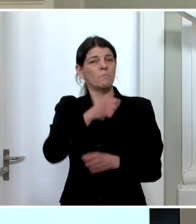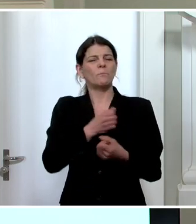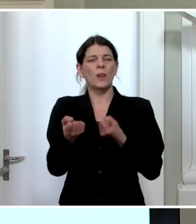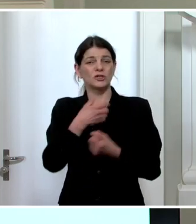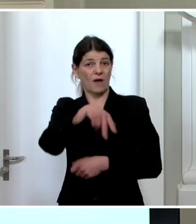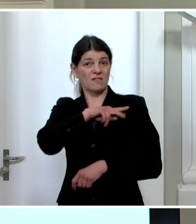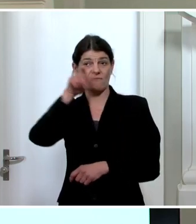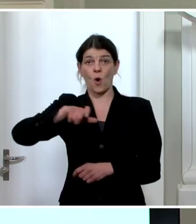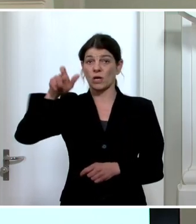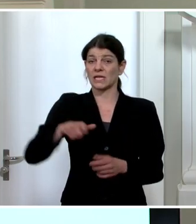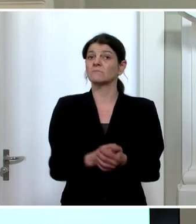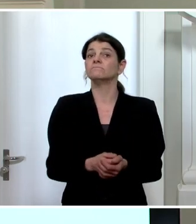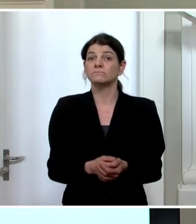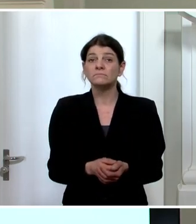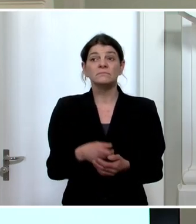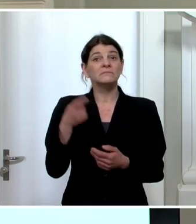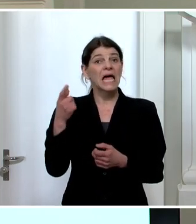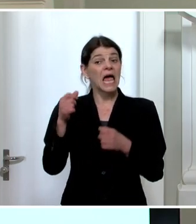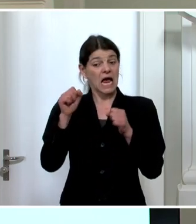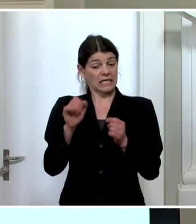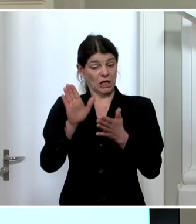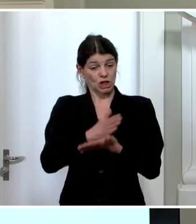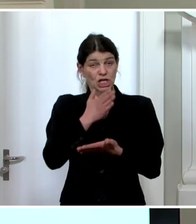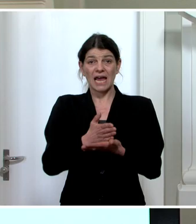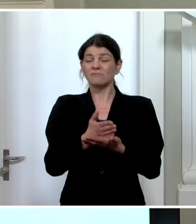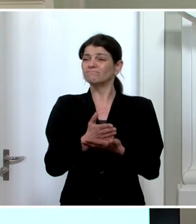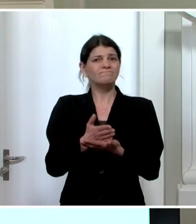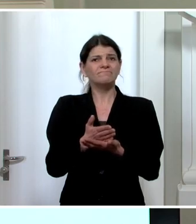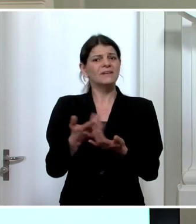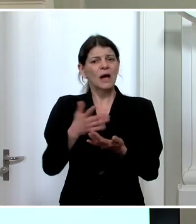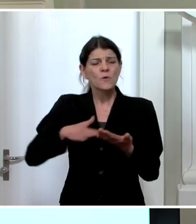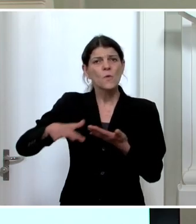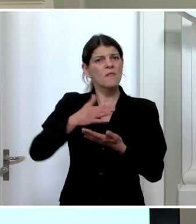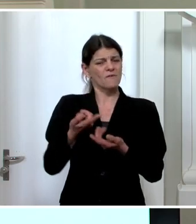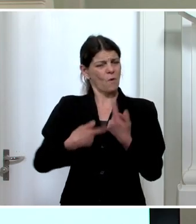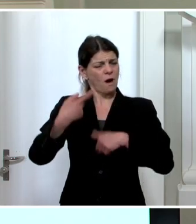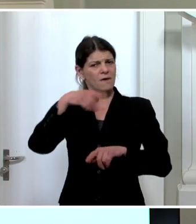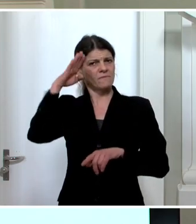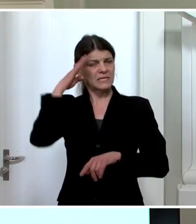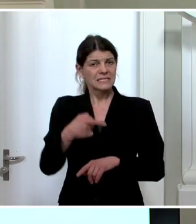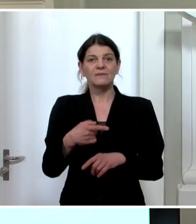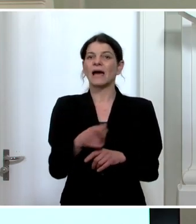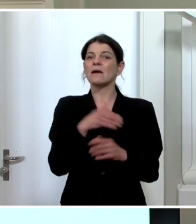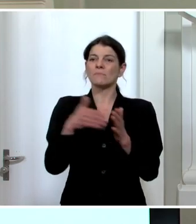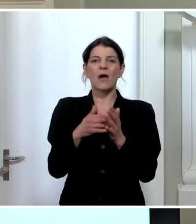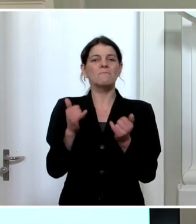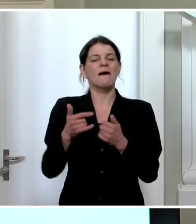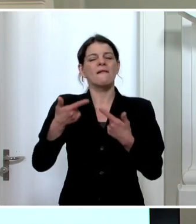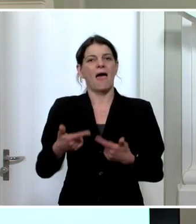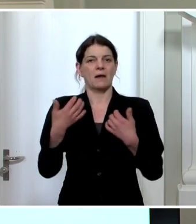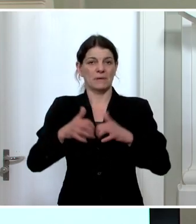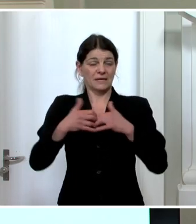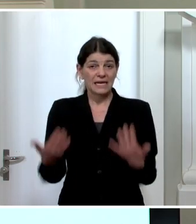Verantwortlichen können ihre Entscheidungen nur auf Grundlagen eines fundierten und zudem aktuellen Lagebildes treffen.